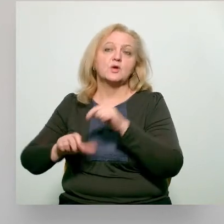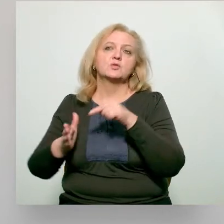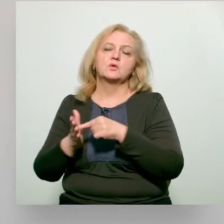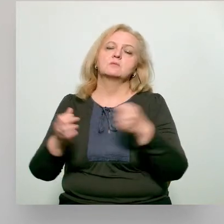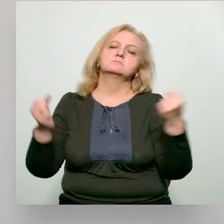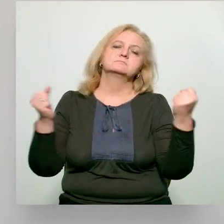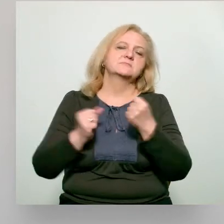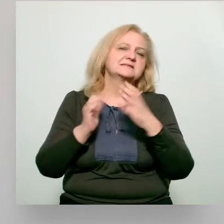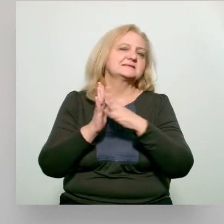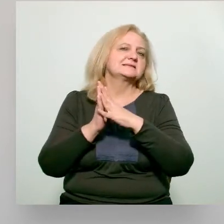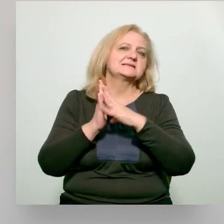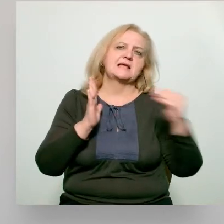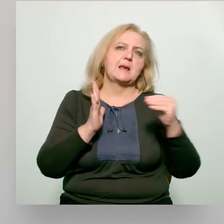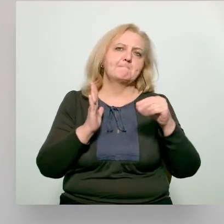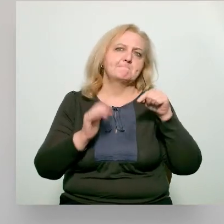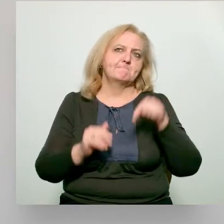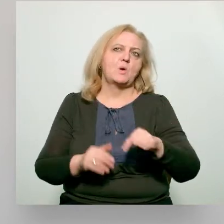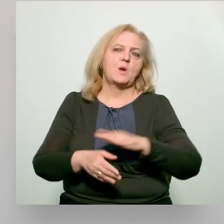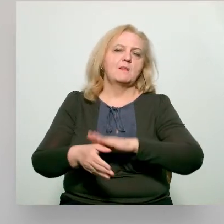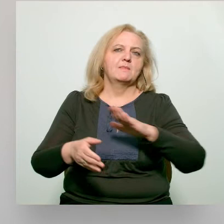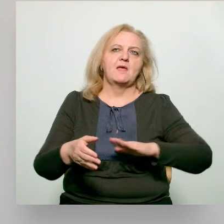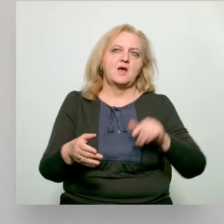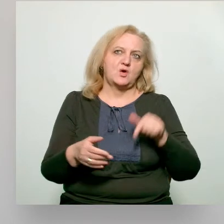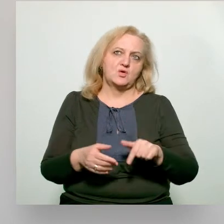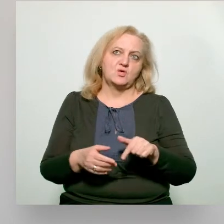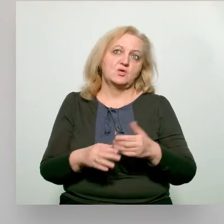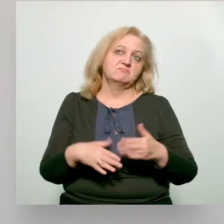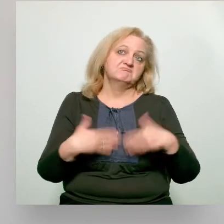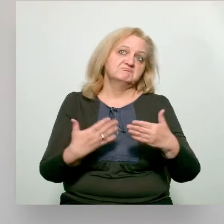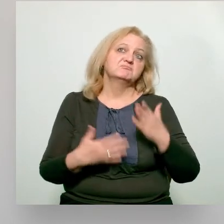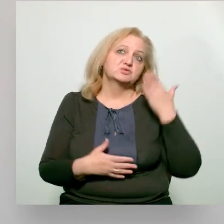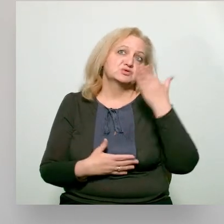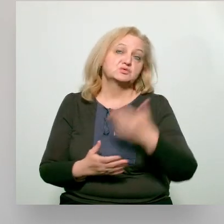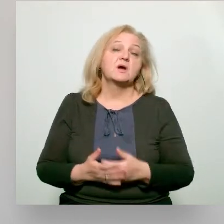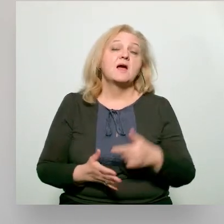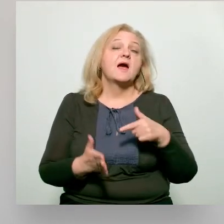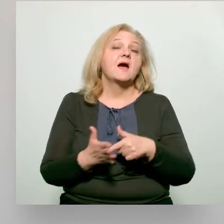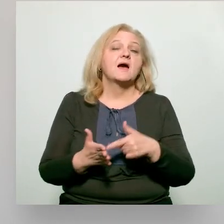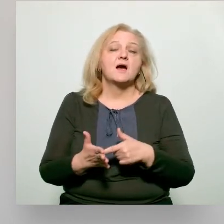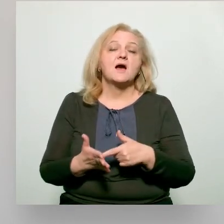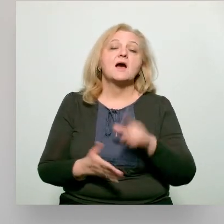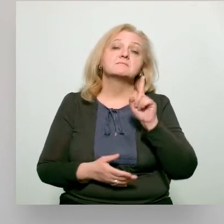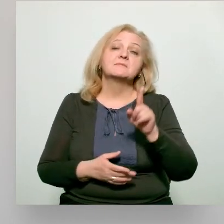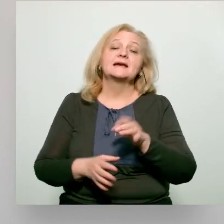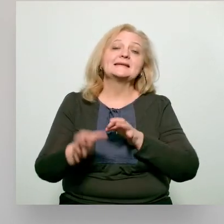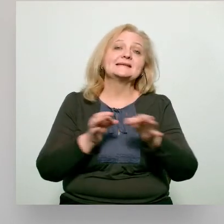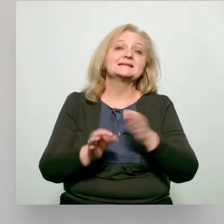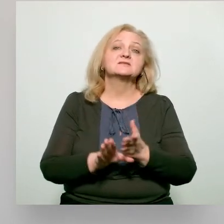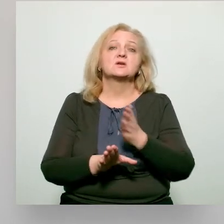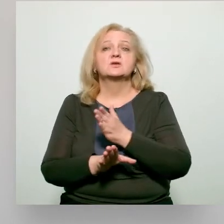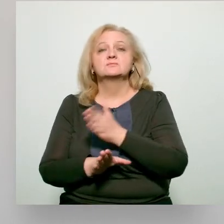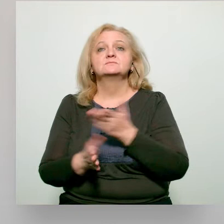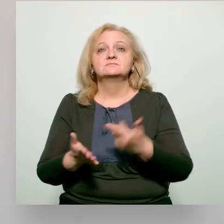symbolem mitologii narodowej w przyszłości. Jeżeli chodzi natomiast o samą historię, o mój